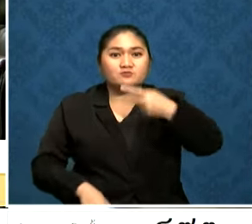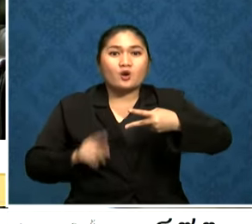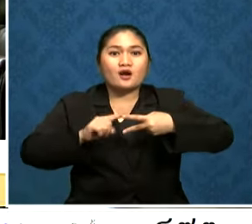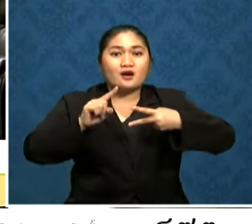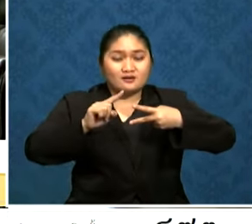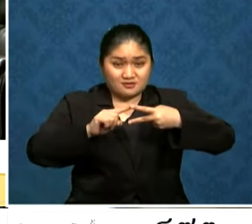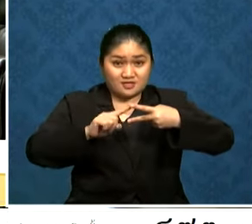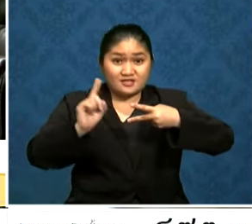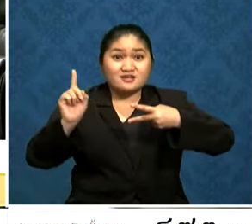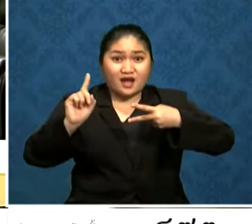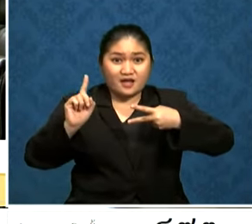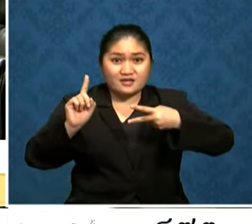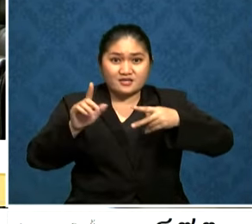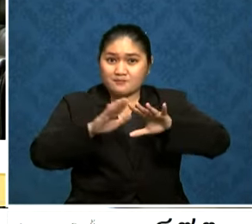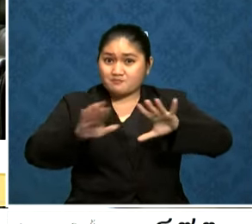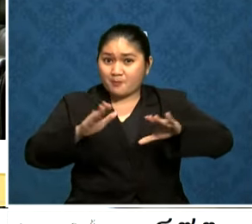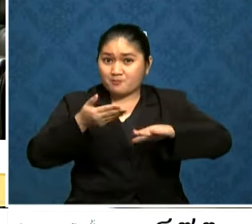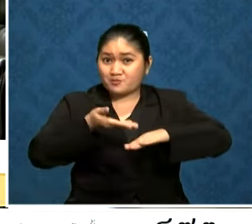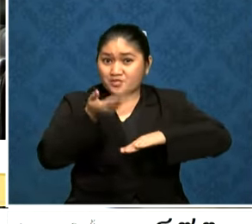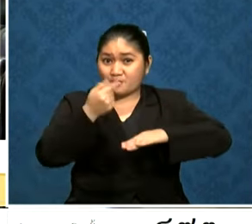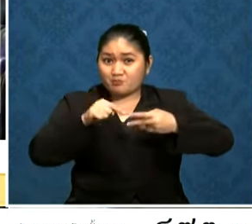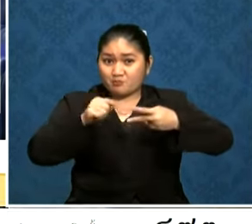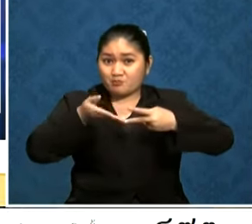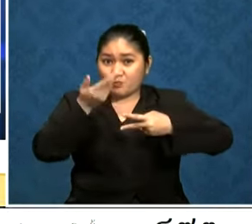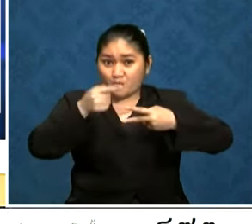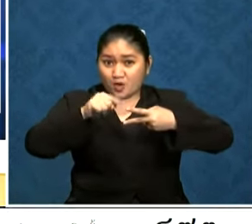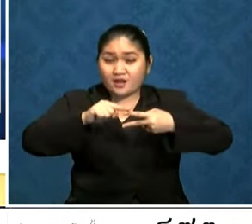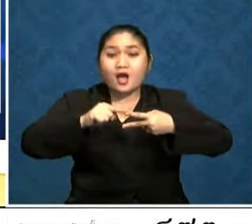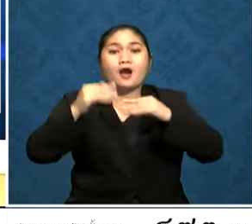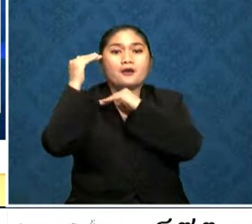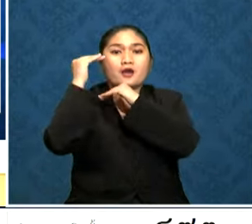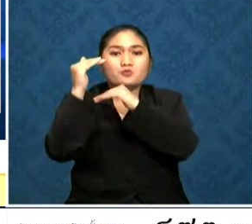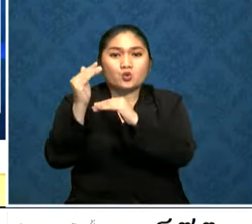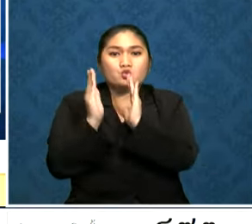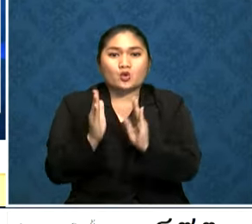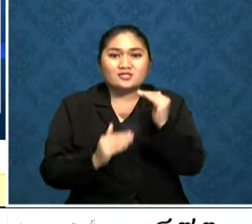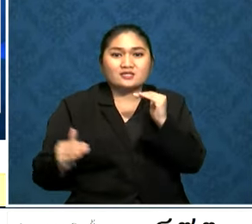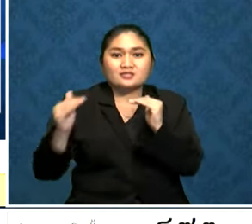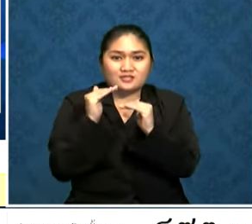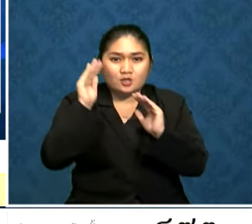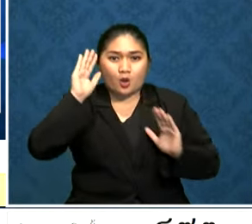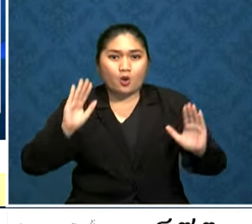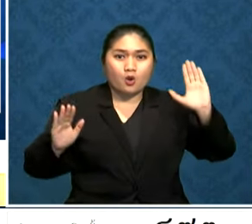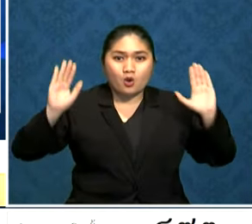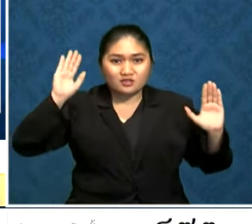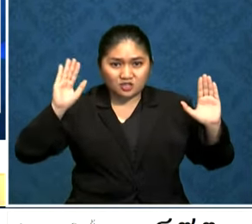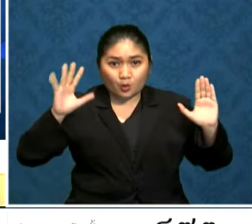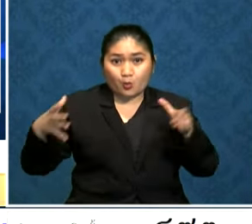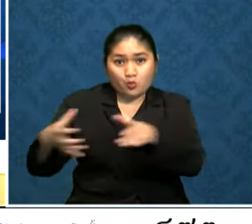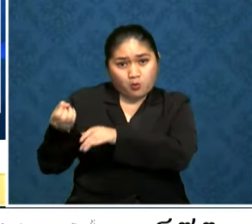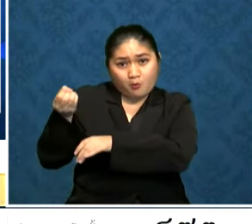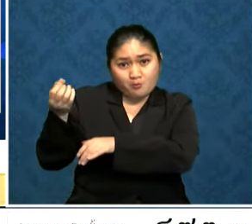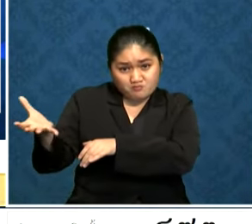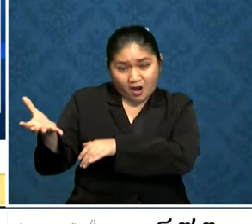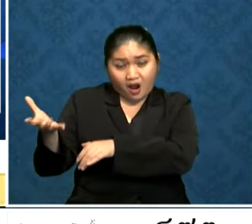ท 1 ครั หรอทเราเรีกัวาเกนชั้นบนครับคอการกำapper วาจำนวนคนทใช้สธออกเสียงนั้นจะตองคิดเป็เสีงข้างมากของ